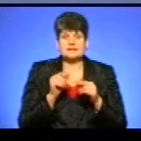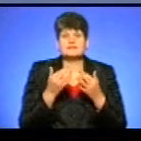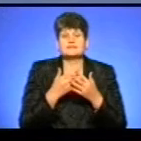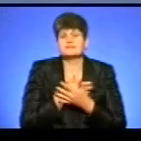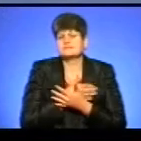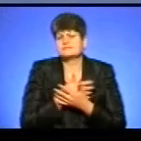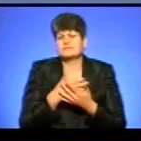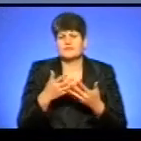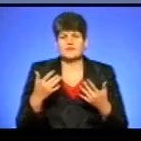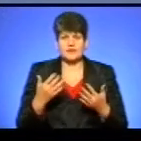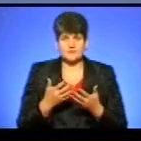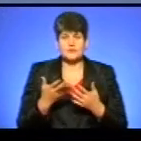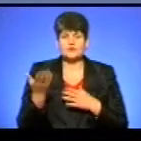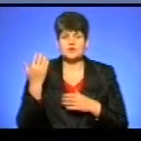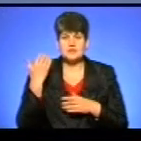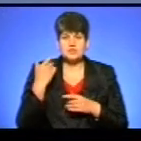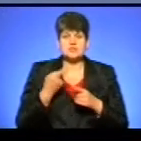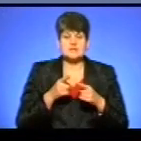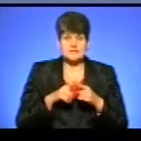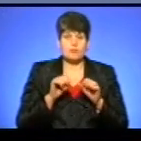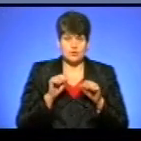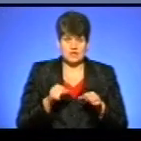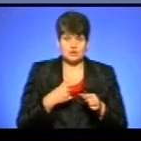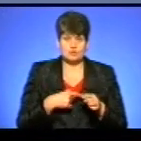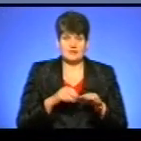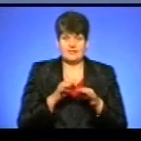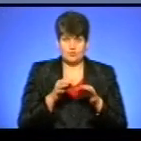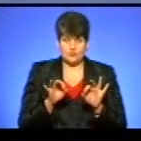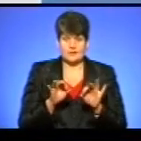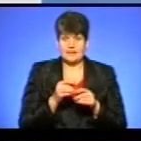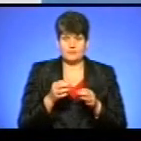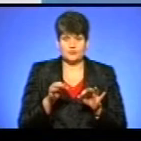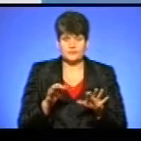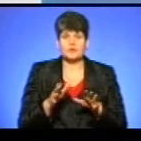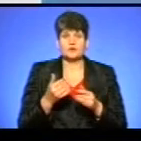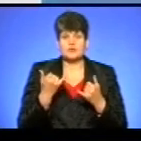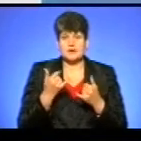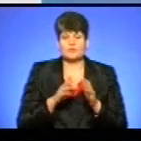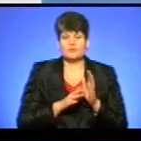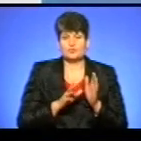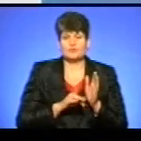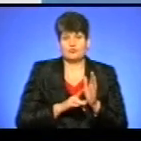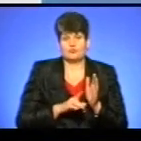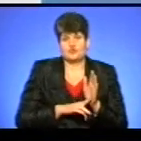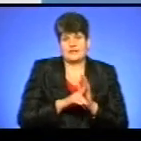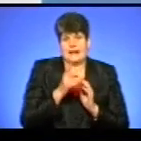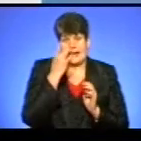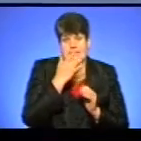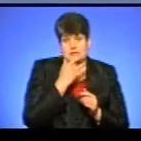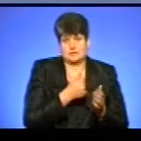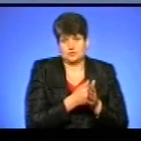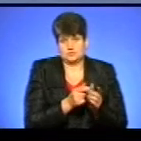І якщо раніше свідки перевізники могли дозволити не пускати пільговиків, то вже починаючи з літа до цей час і